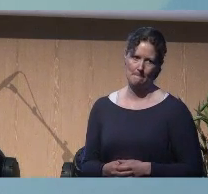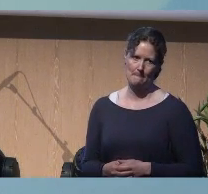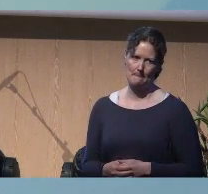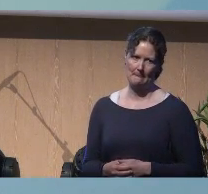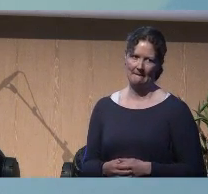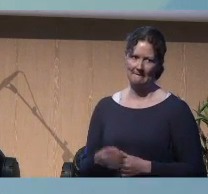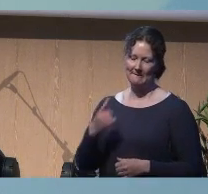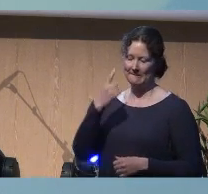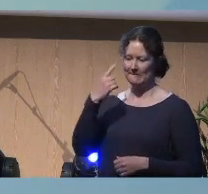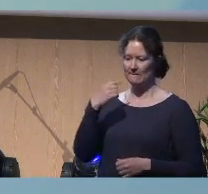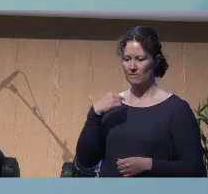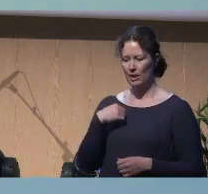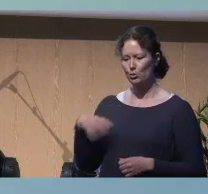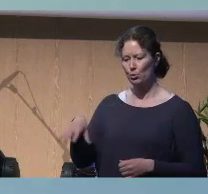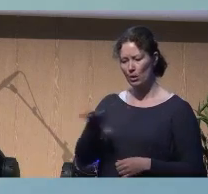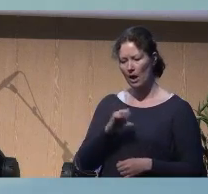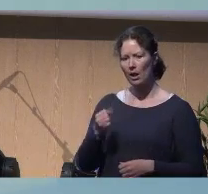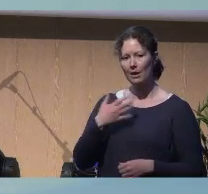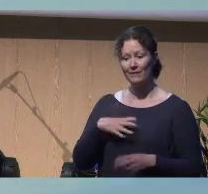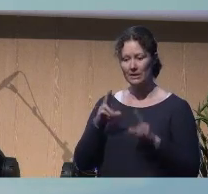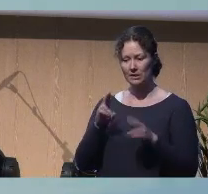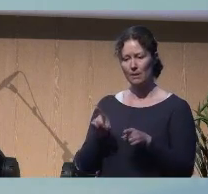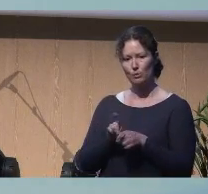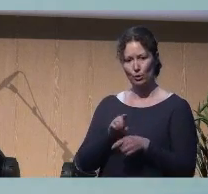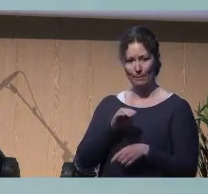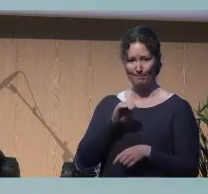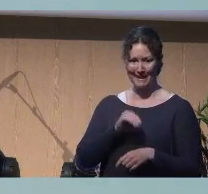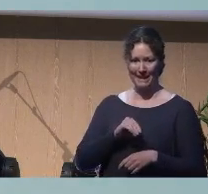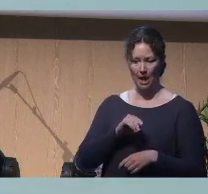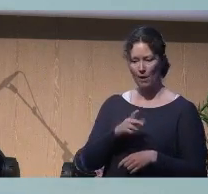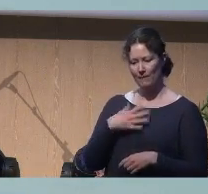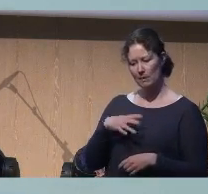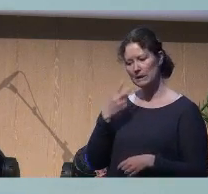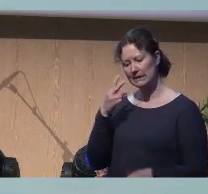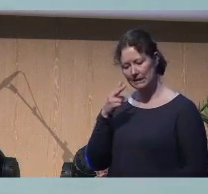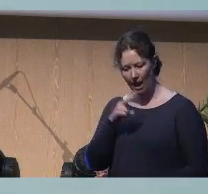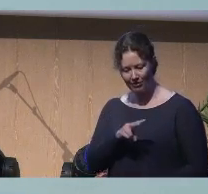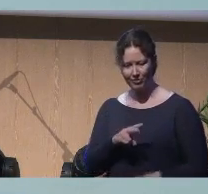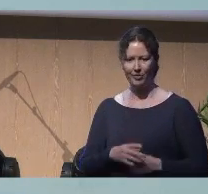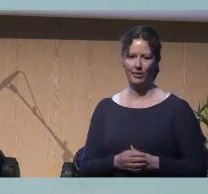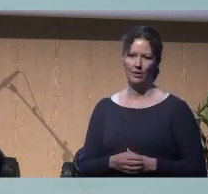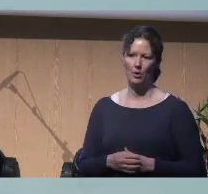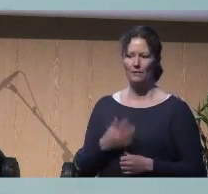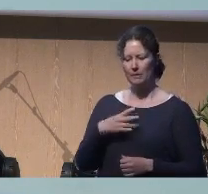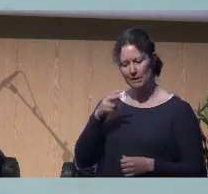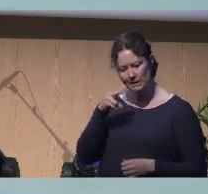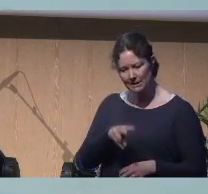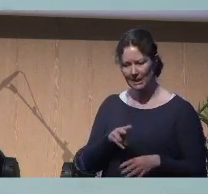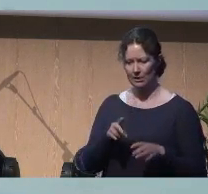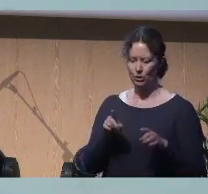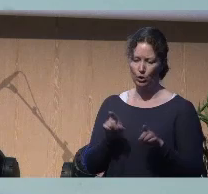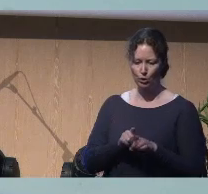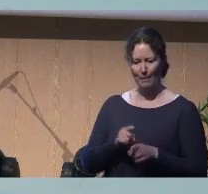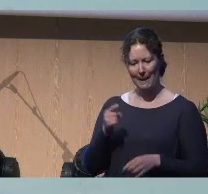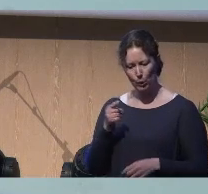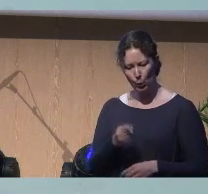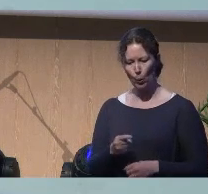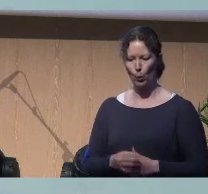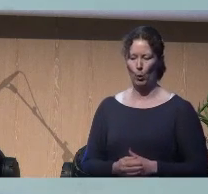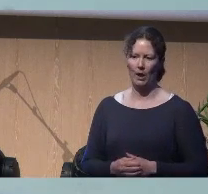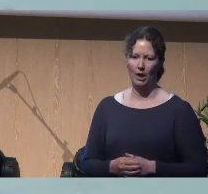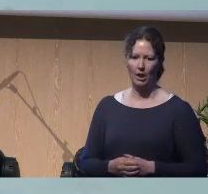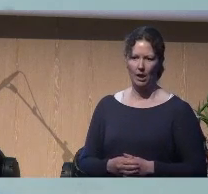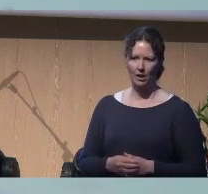Jeg tror vi alle vil det samme som Mina, vi vil bli sett. Og når vi blir sett som et du,